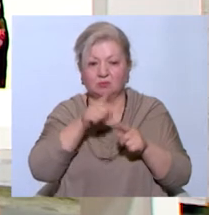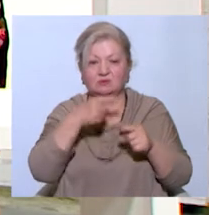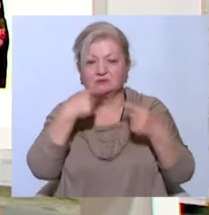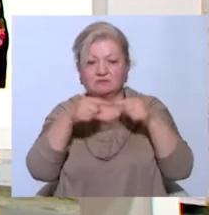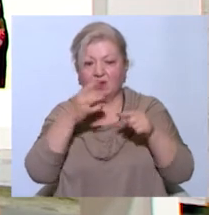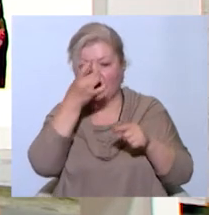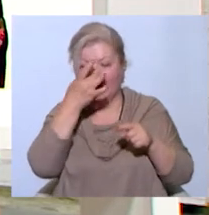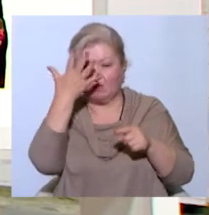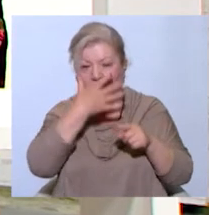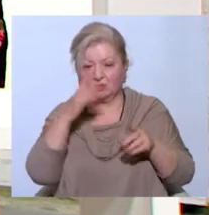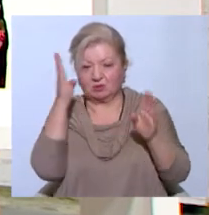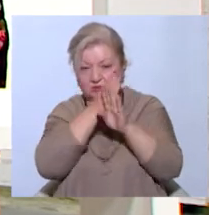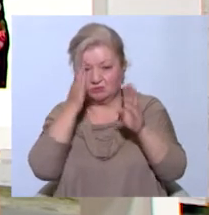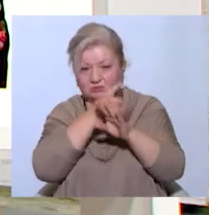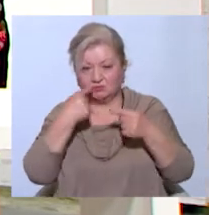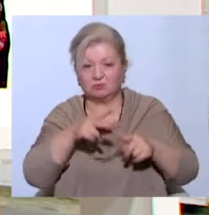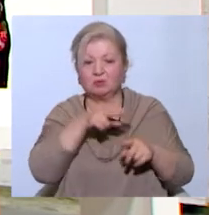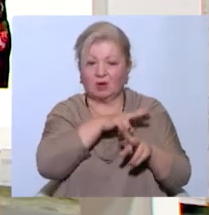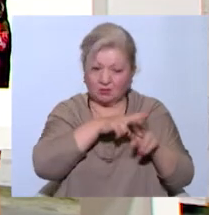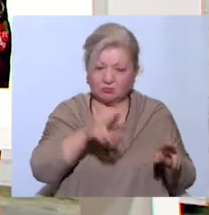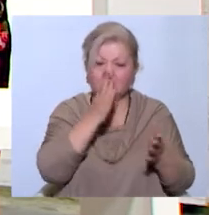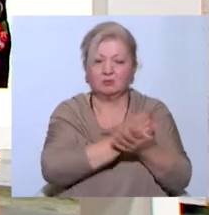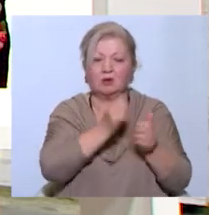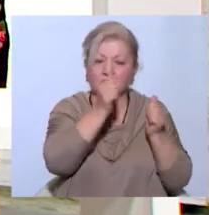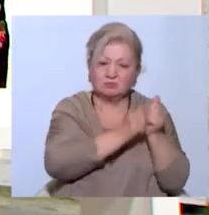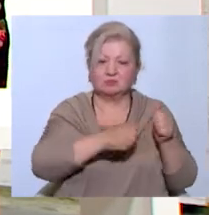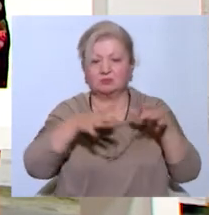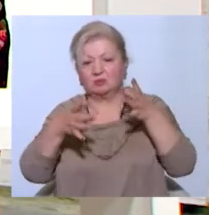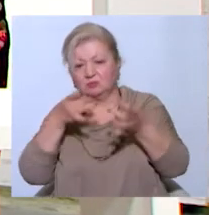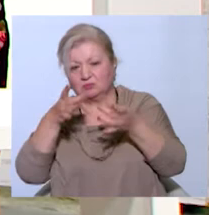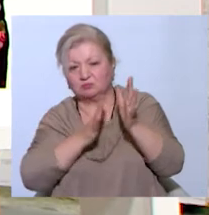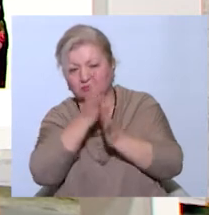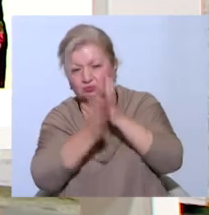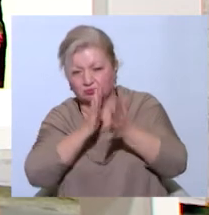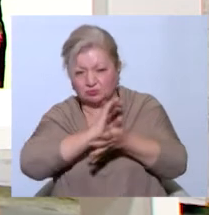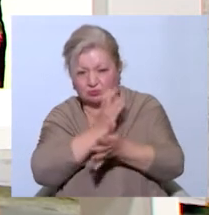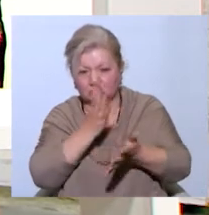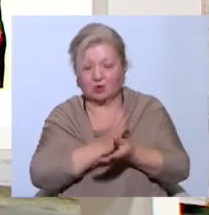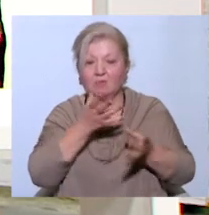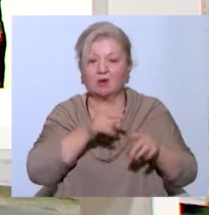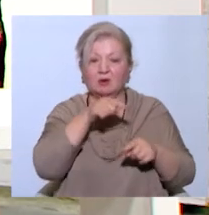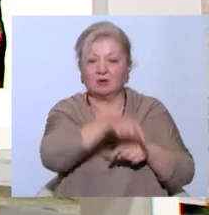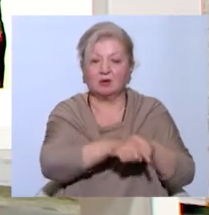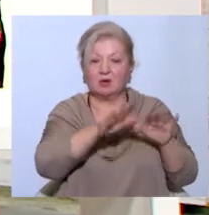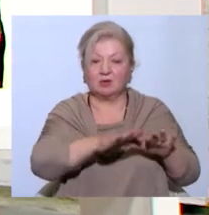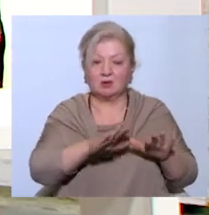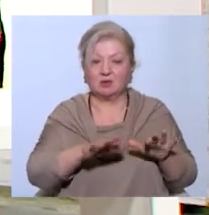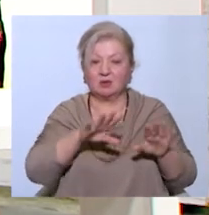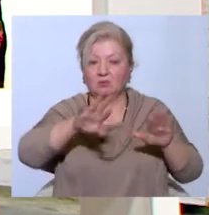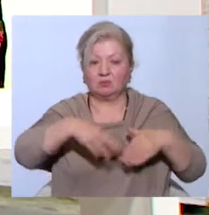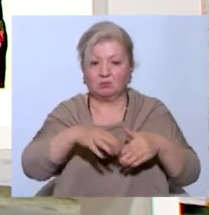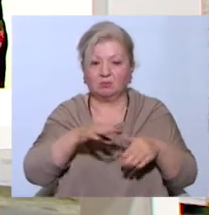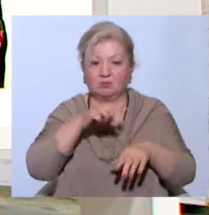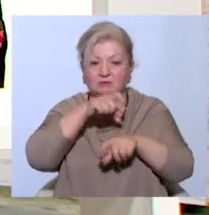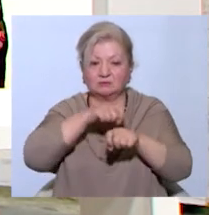კლიმატისგან განსხვავებულია, რომ კი ბატონო აქაც ტროპიკული და სუბტროპიკული კლიმატია, მაგრამ აქ არ ხვდებით მალარიის დაავადების გავრცელების სარტყელს,